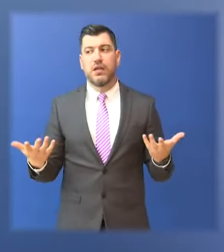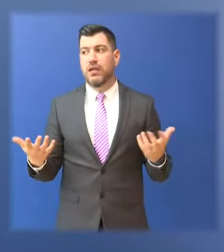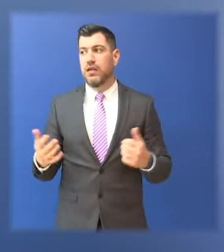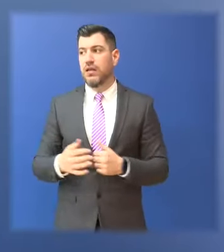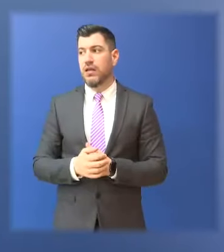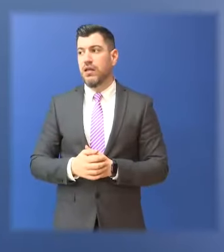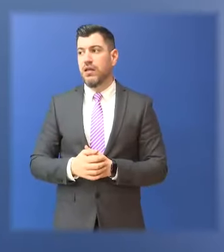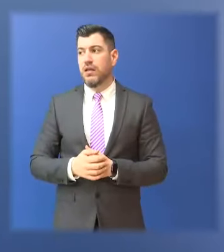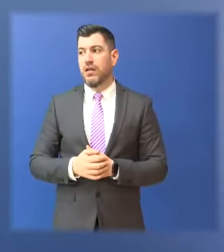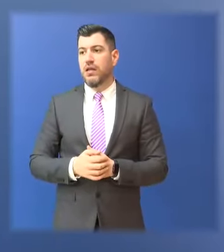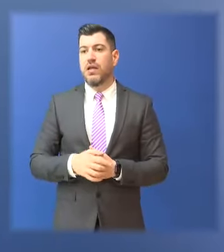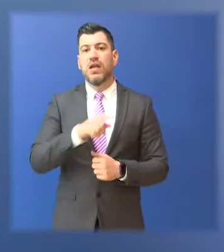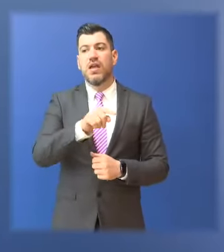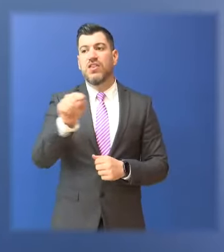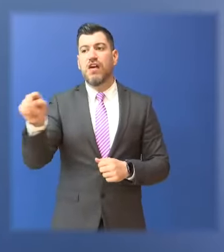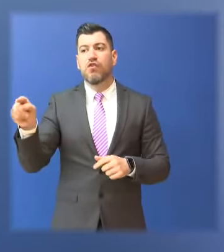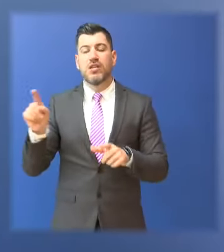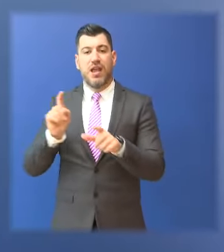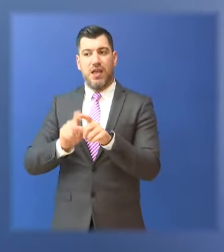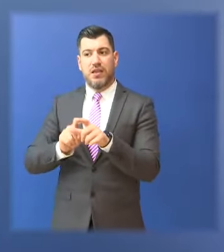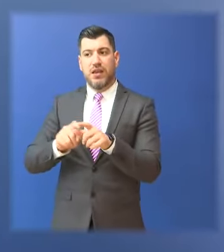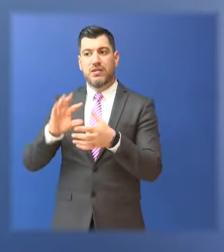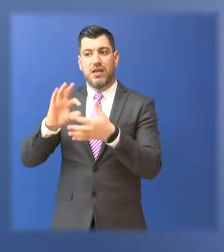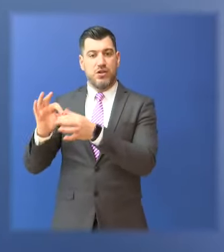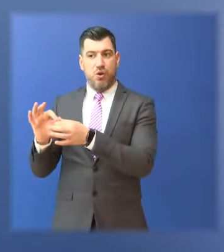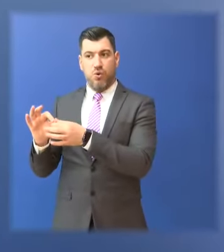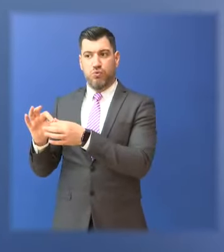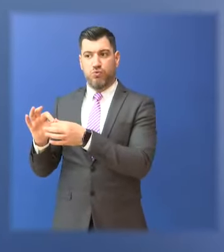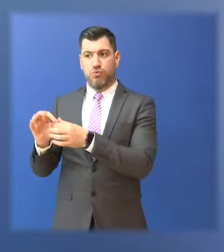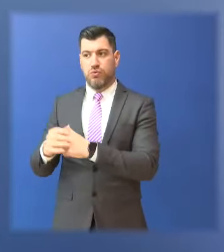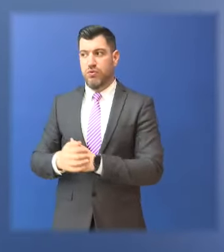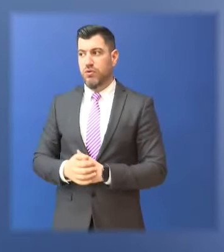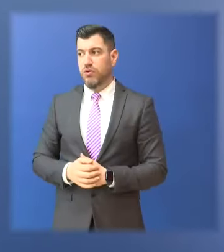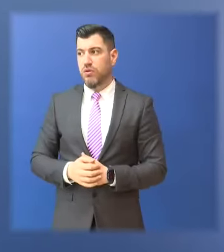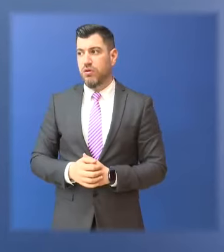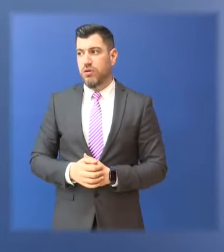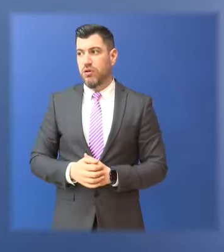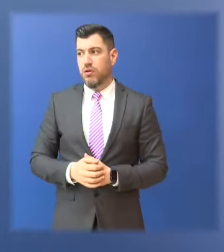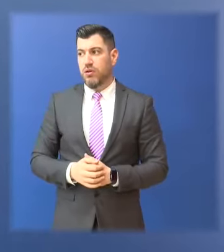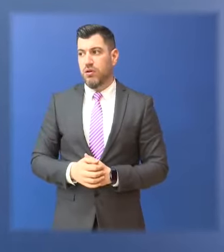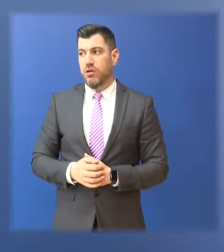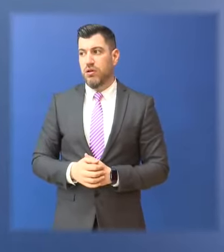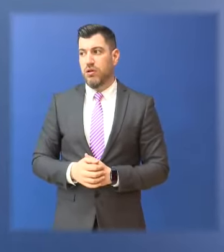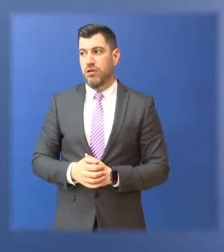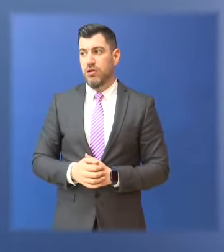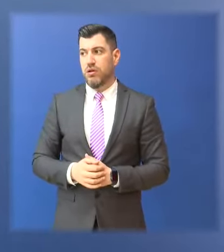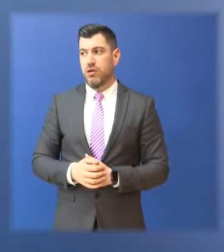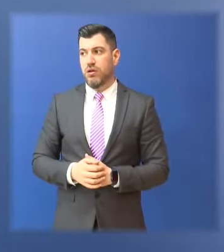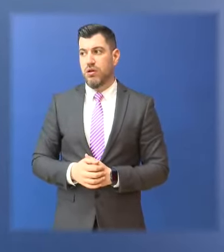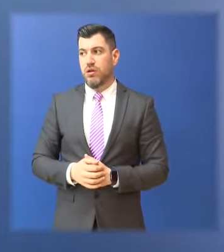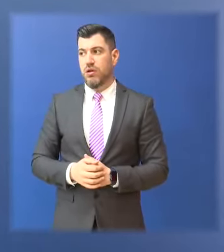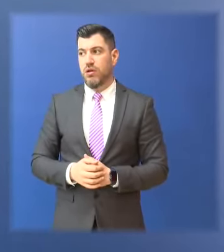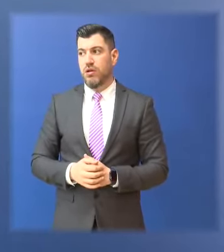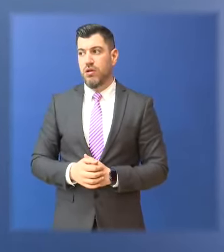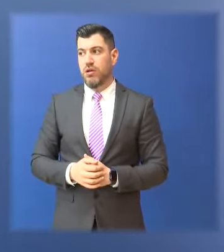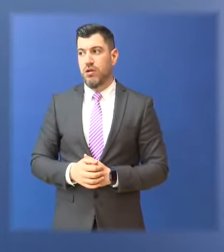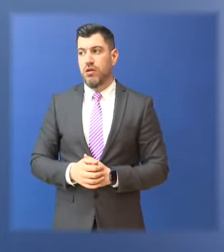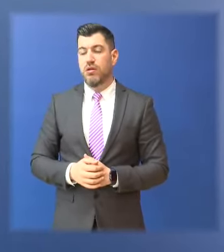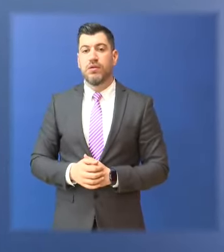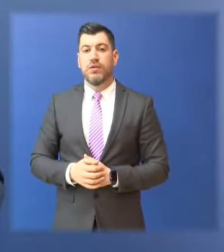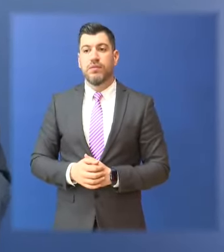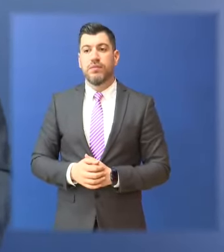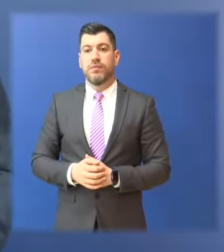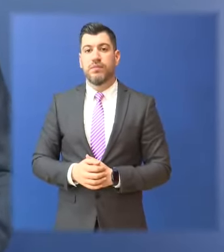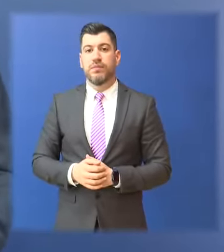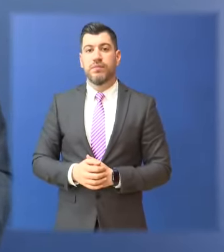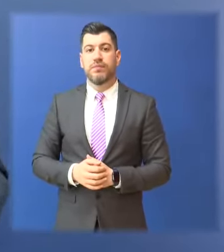ή πόλεων τέλος πάντων εταιρείες και συλλόγους. Κάπου μπορεί να πηγαίνουν μαζί, κάπου μπορεί να είναι διαφορετικά. Ποιος πραγματικά έχει